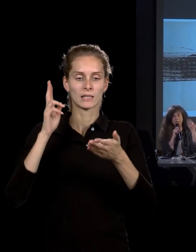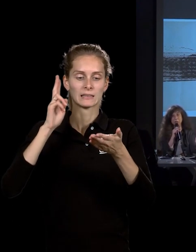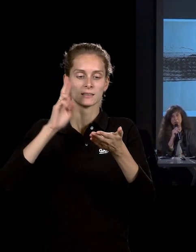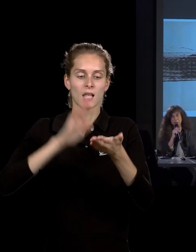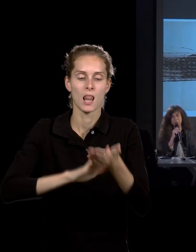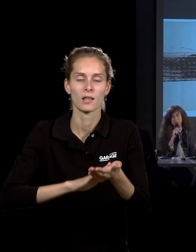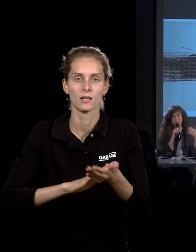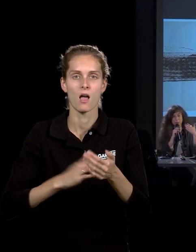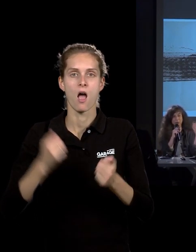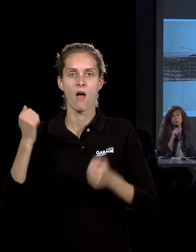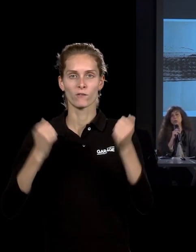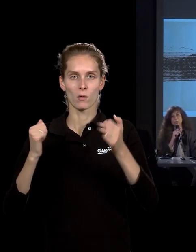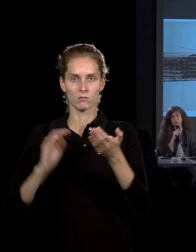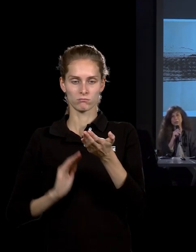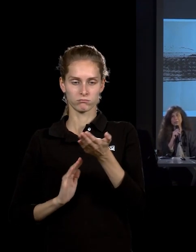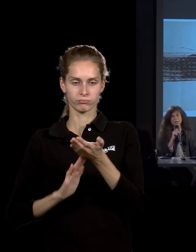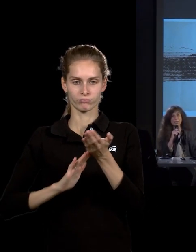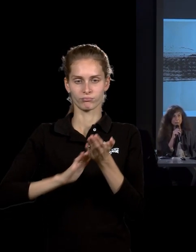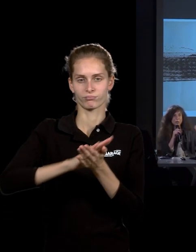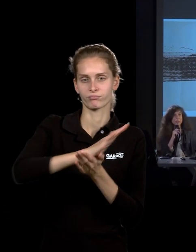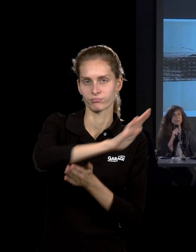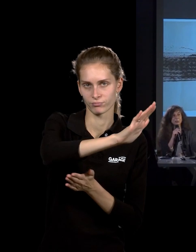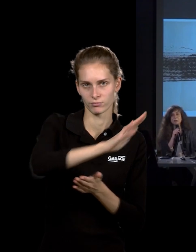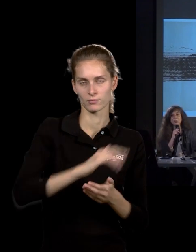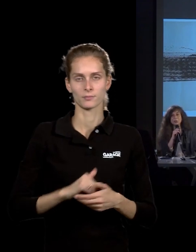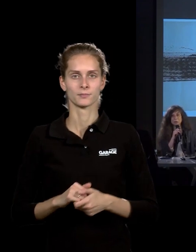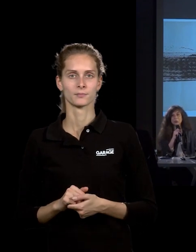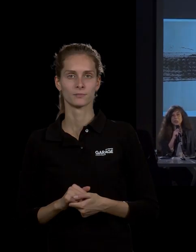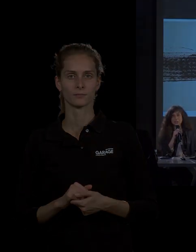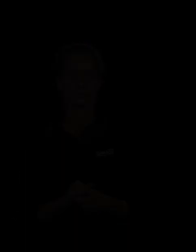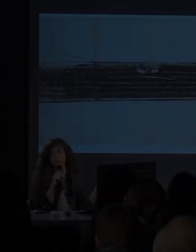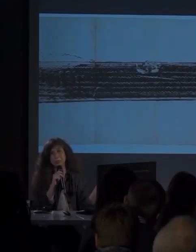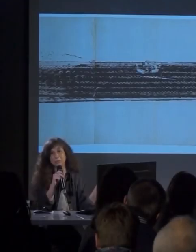шины, проехавшего по этому свитку автомобиля.